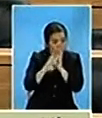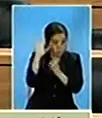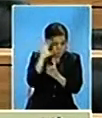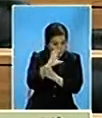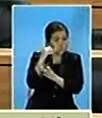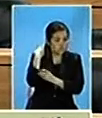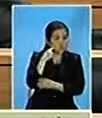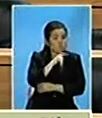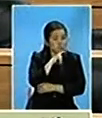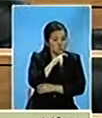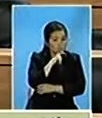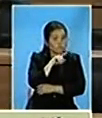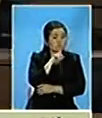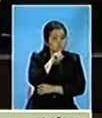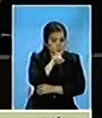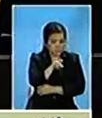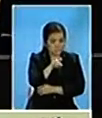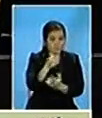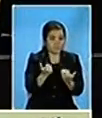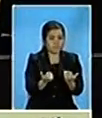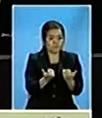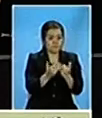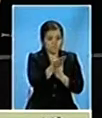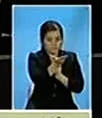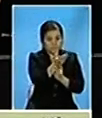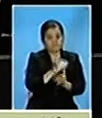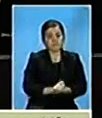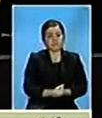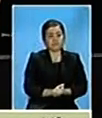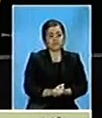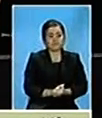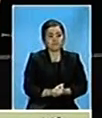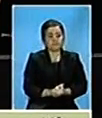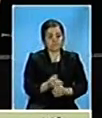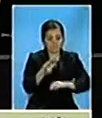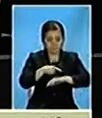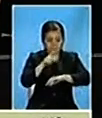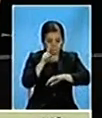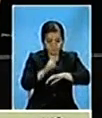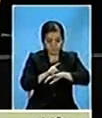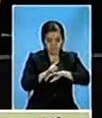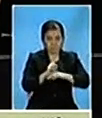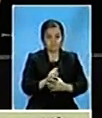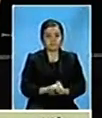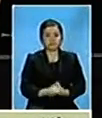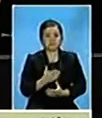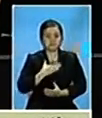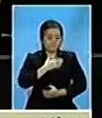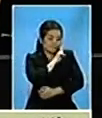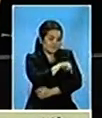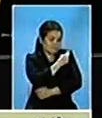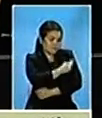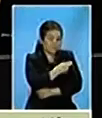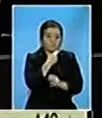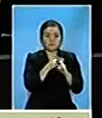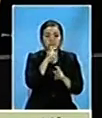ครับ ครับเชิญกรรมาธิการนะในชี้แจงครับเชิญ ประธานเรียนท่านประธานครับแพทย์นันท์ประธานกรรมาธิ